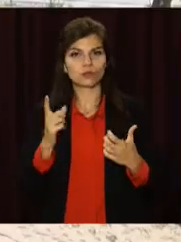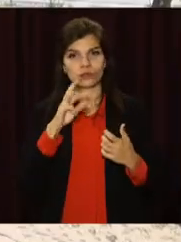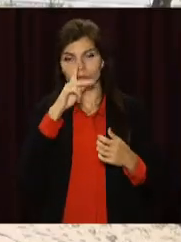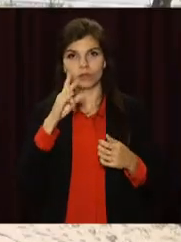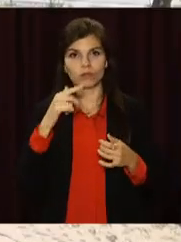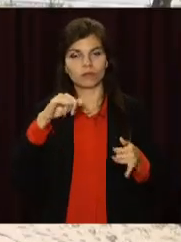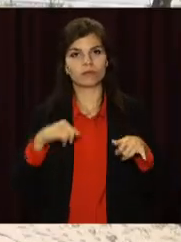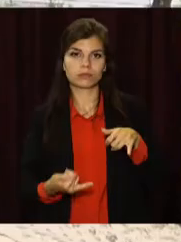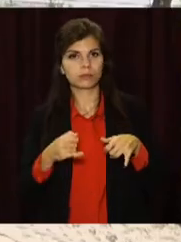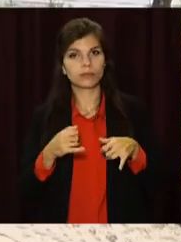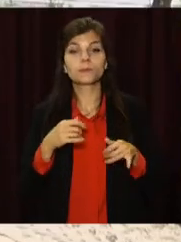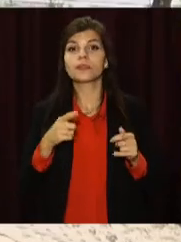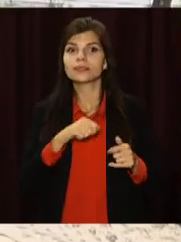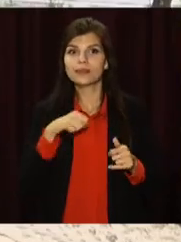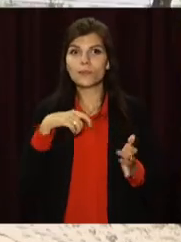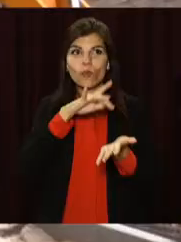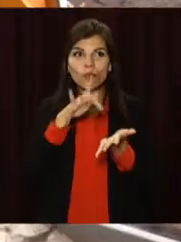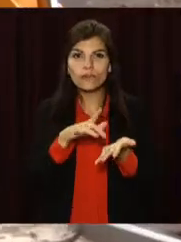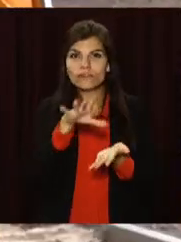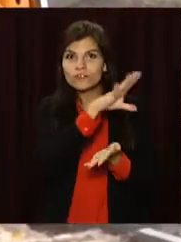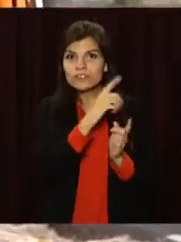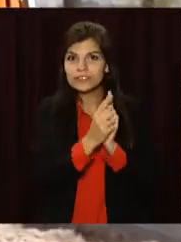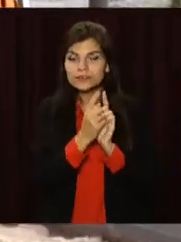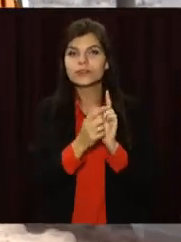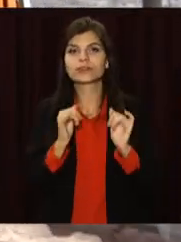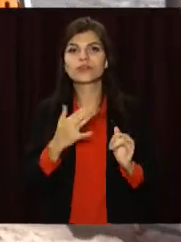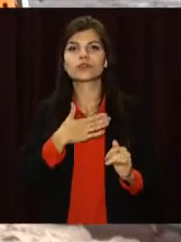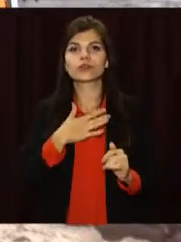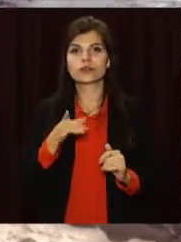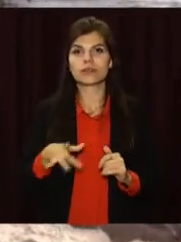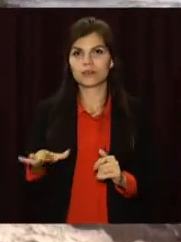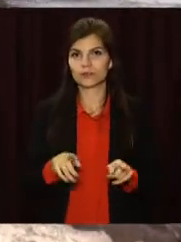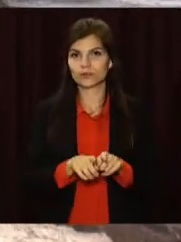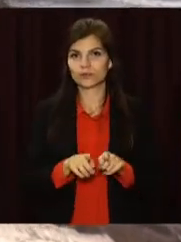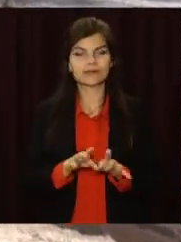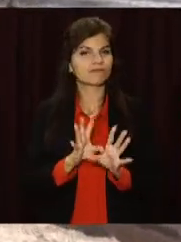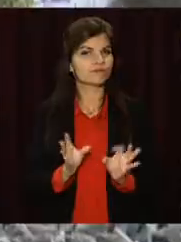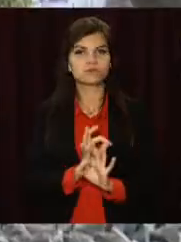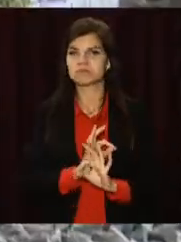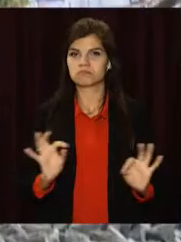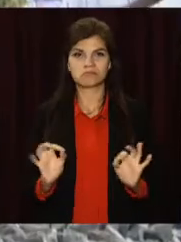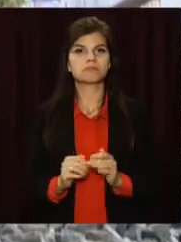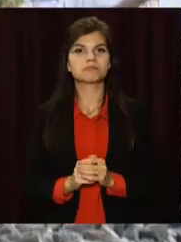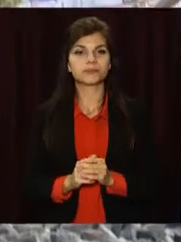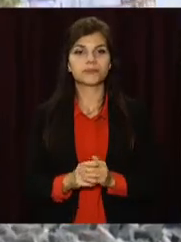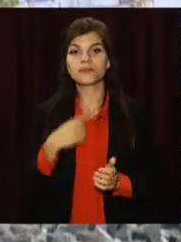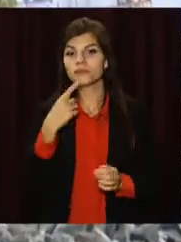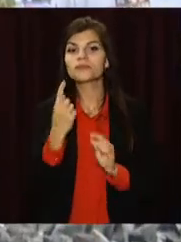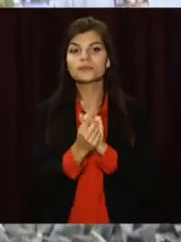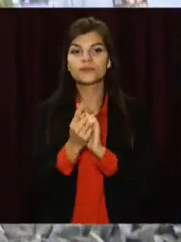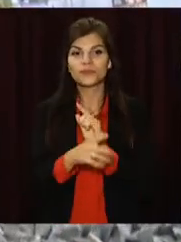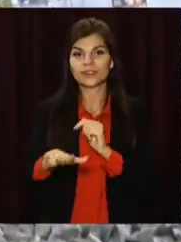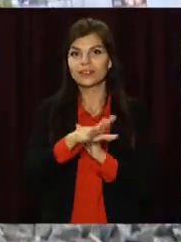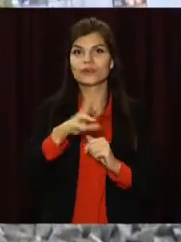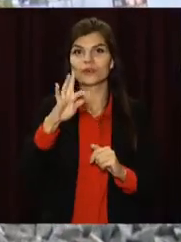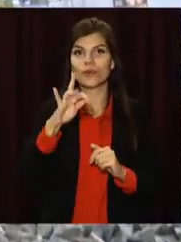Меняется и сам город, и меняется наш район. Все прекрасно. Реконструкція на вулиці Кондратюка